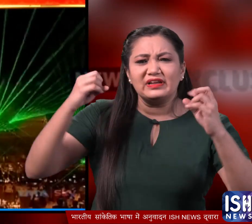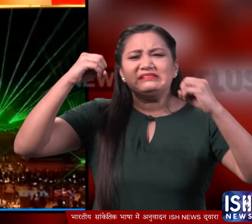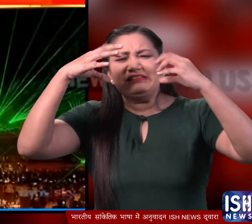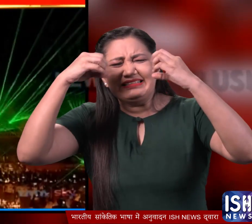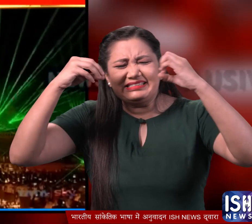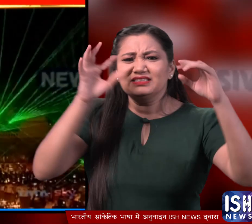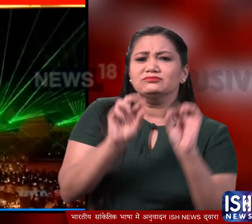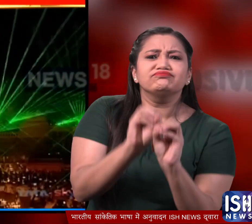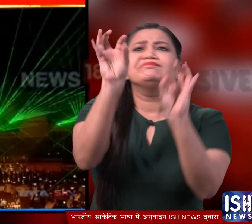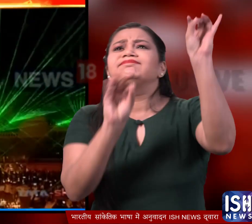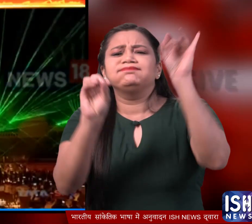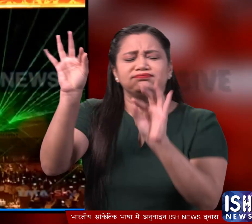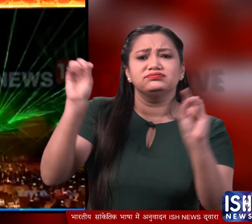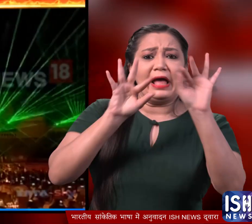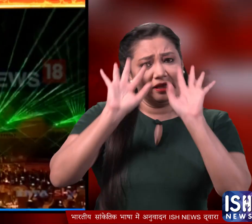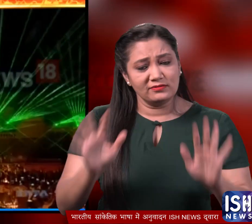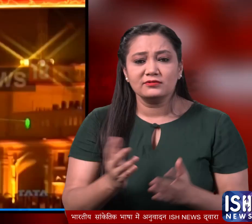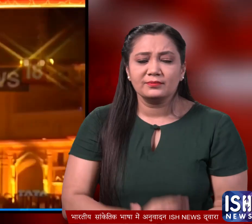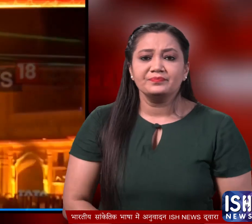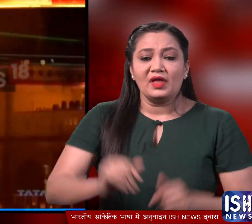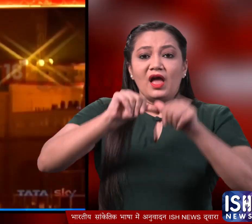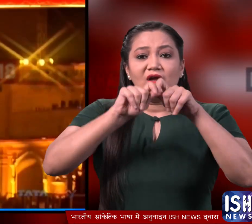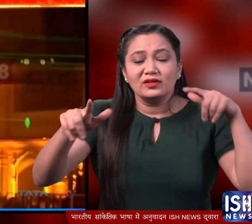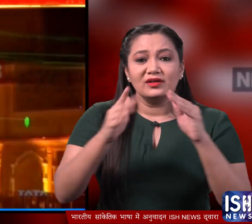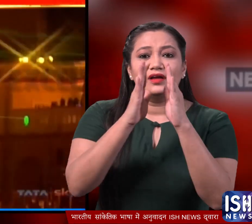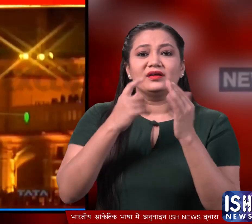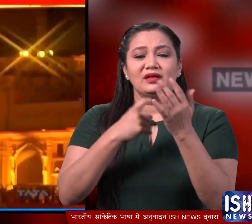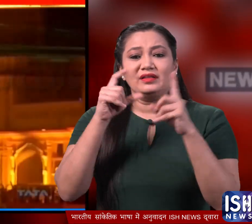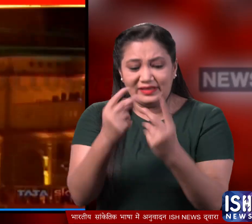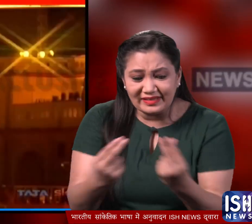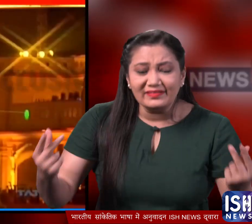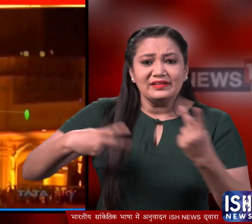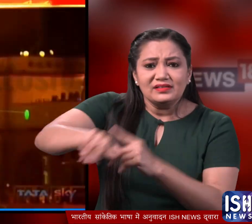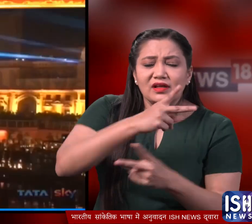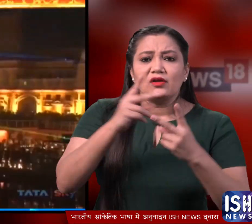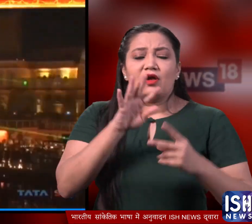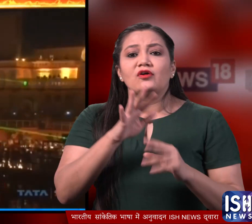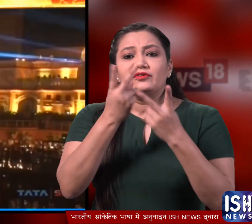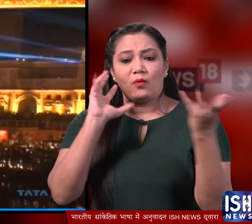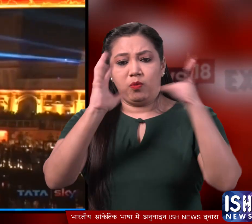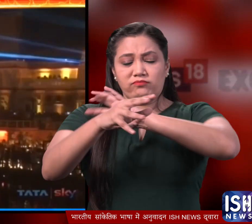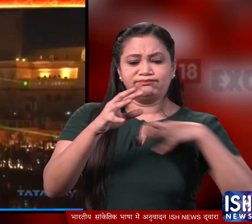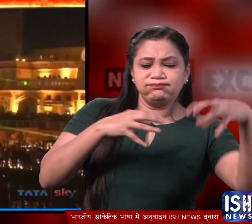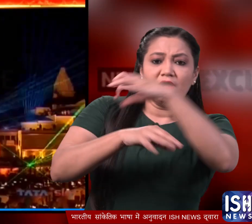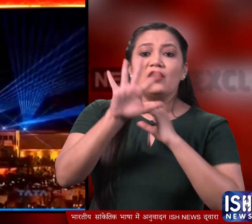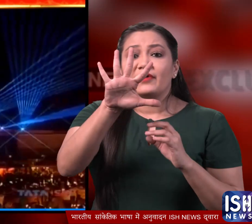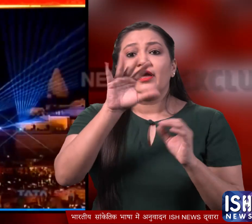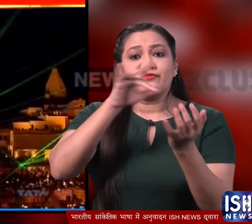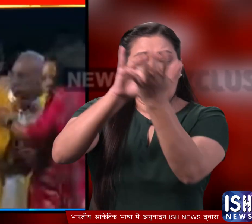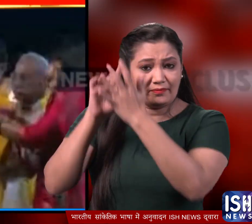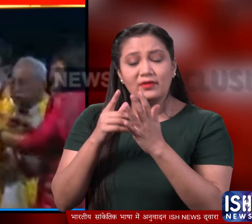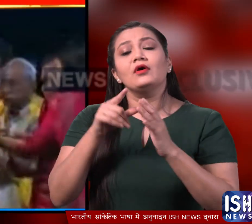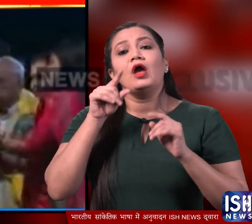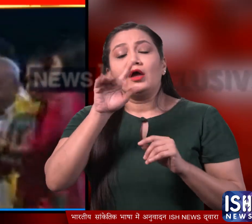کو جگمگ کرنے کے لیے خوبصورت لائٹوں کا انتظام بھی کیا گیا آیودھیا میں دیپاولی کا اتصاف دیکھنے کے لیے پانچ دیشوں سے دس ہزار مہمان